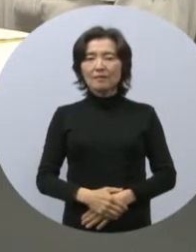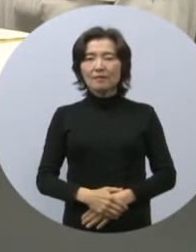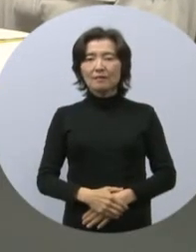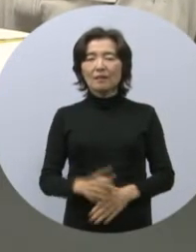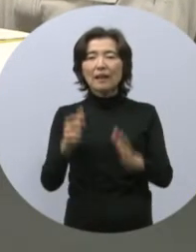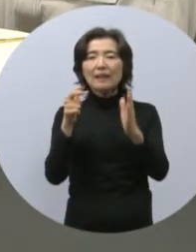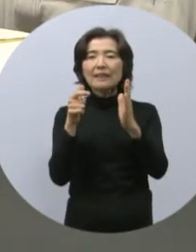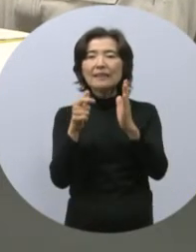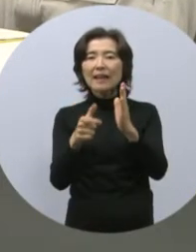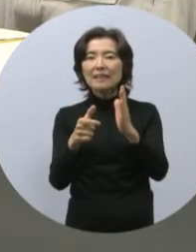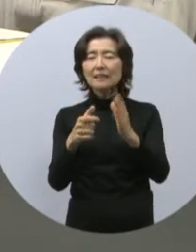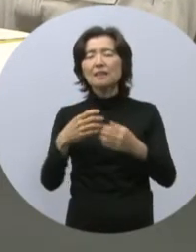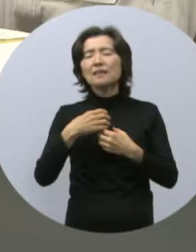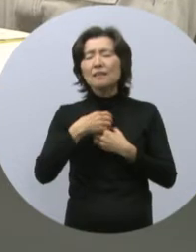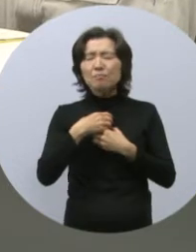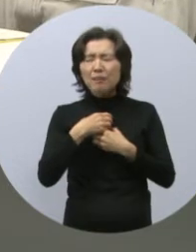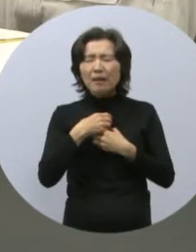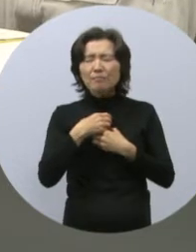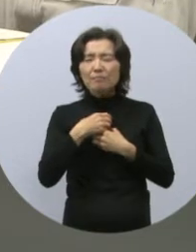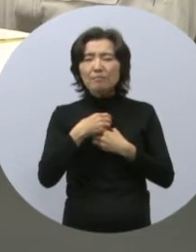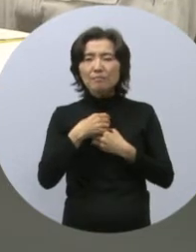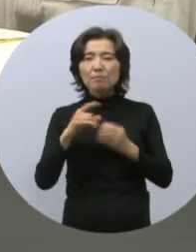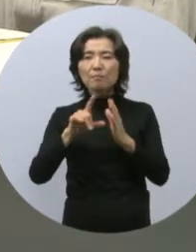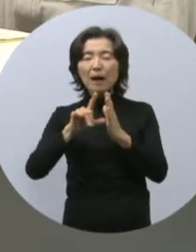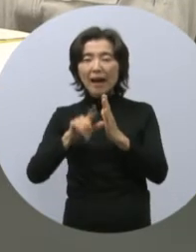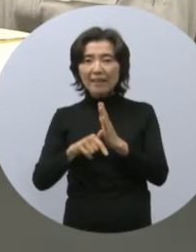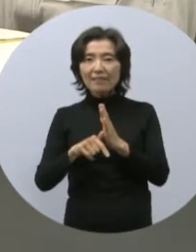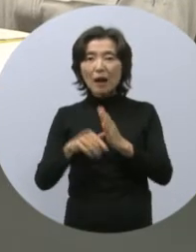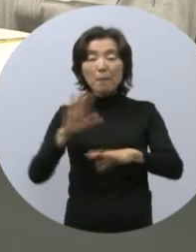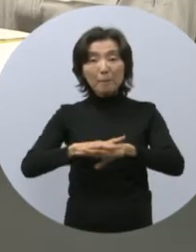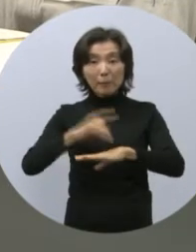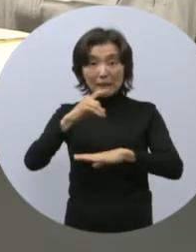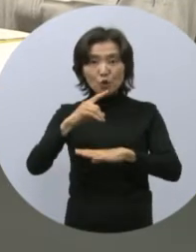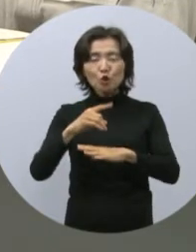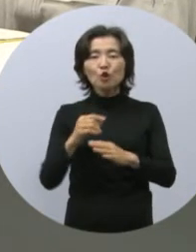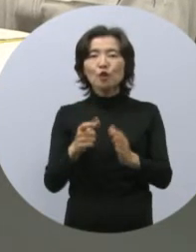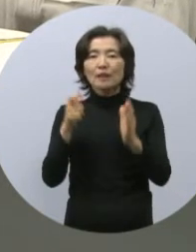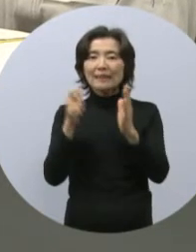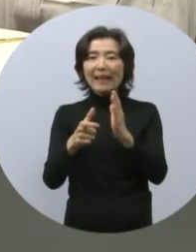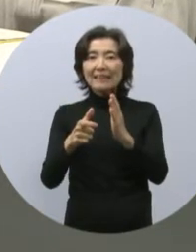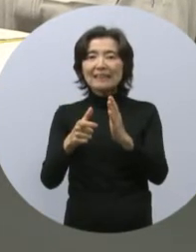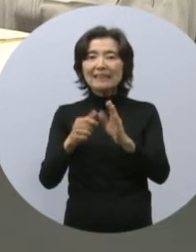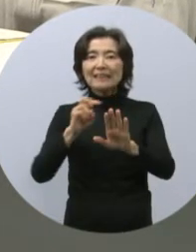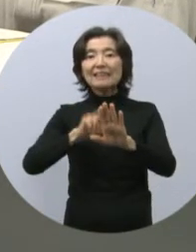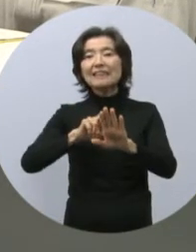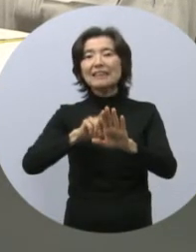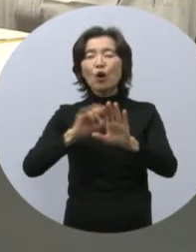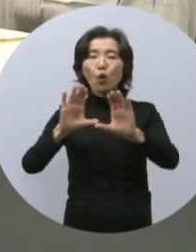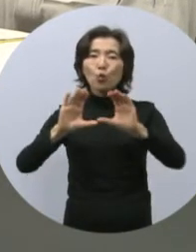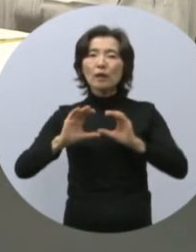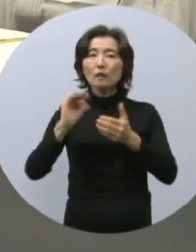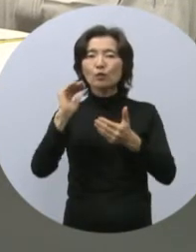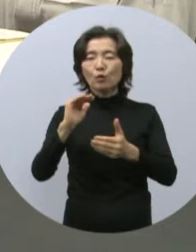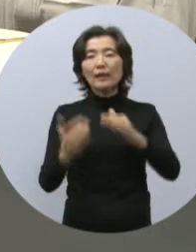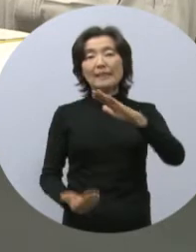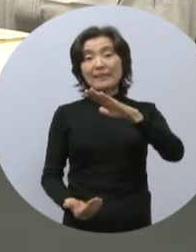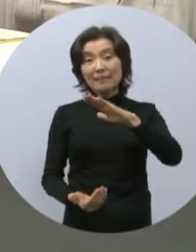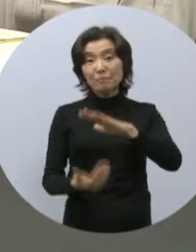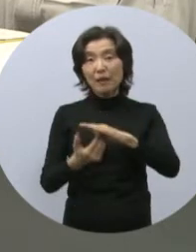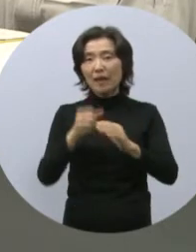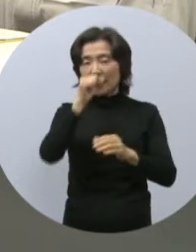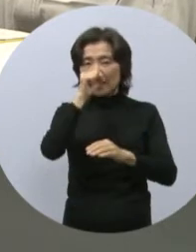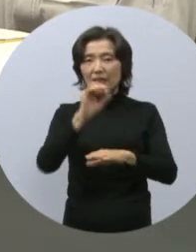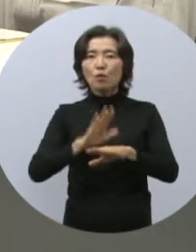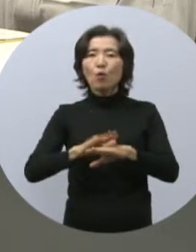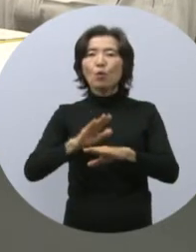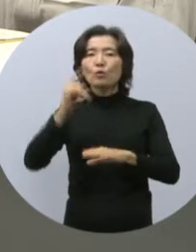耐震に心配があると、こういう時はまず耐震診断を受けるということが、これも最大のことで、